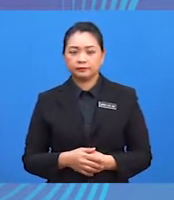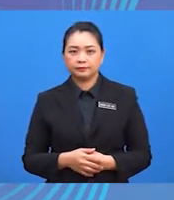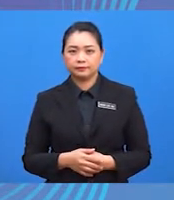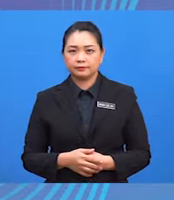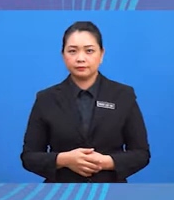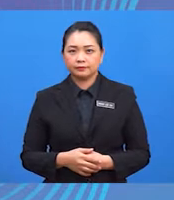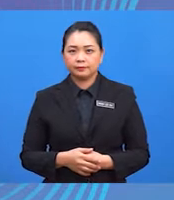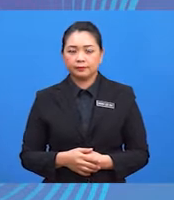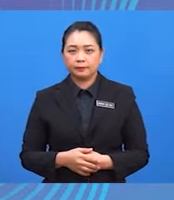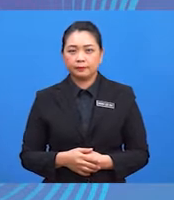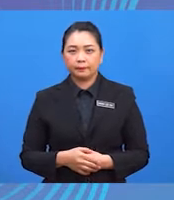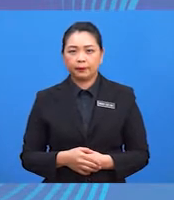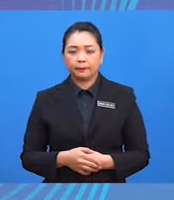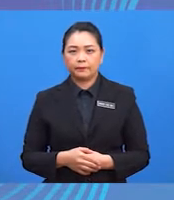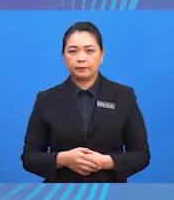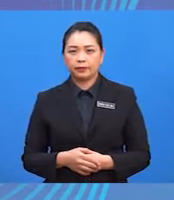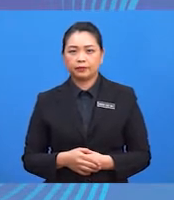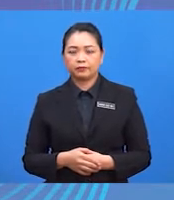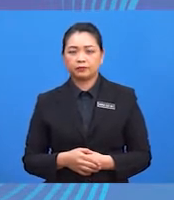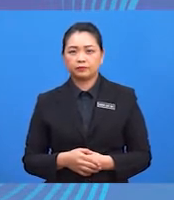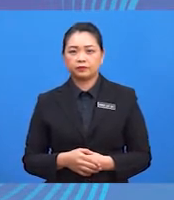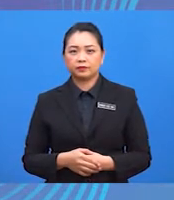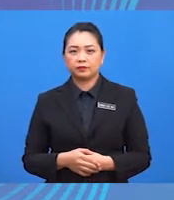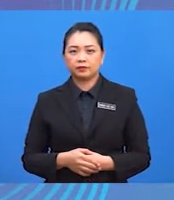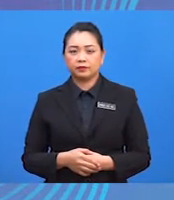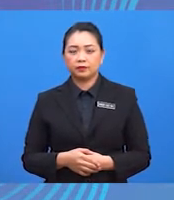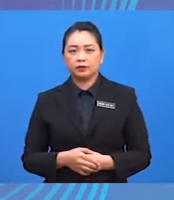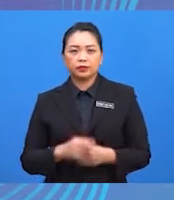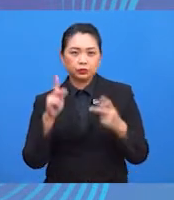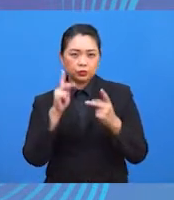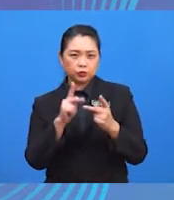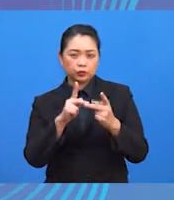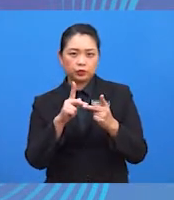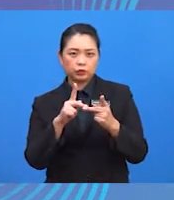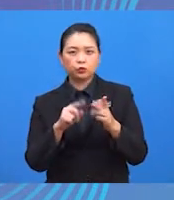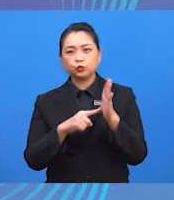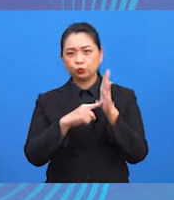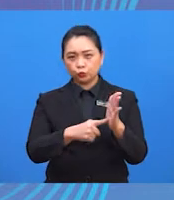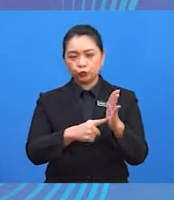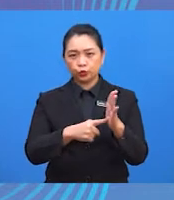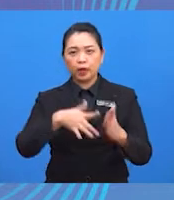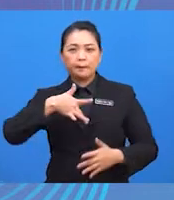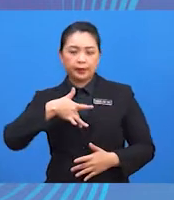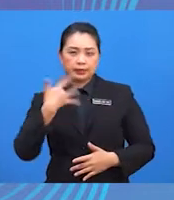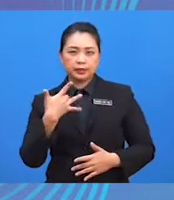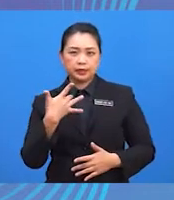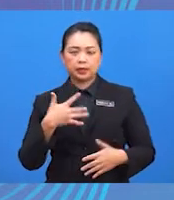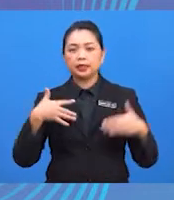Ia juga sesuai menunjukkan perasaan gembira, bersemangat,